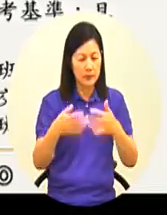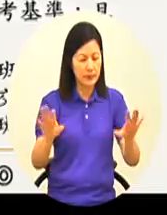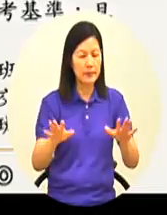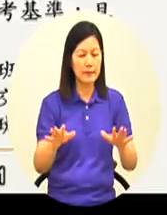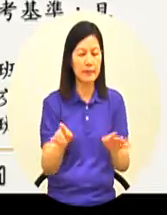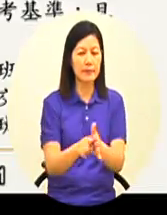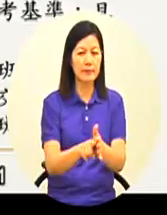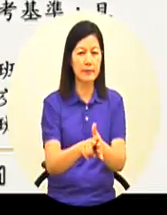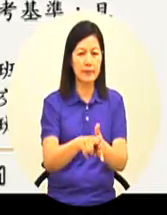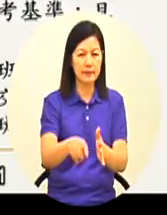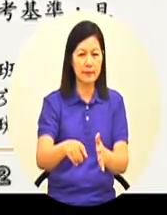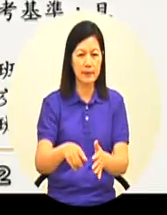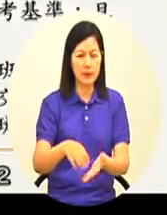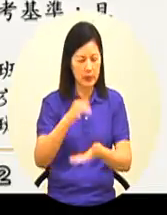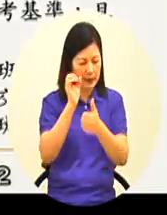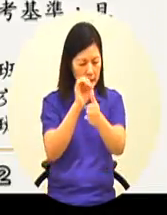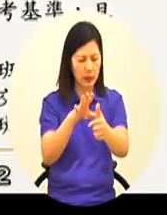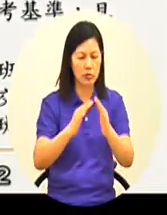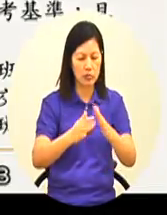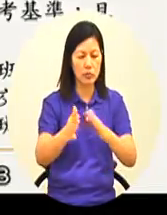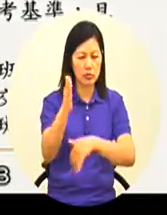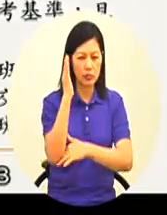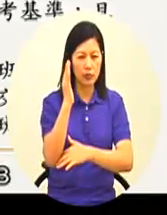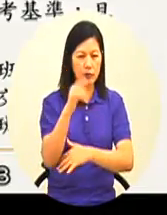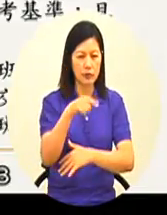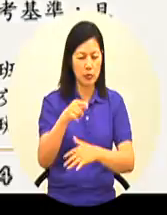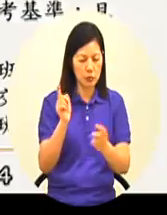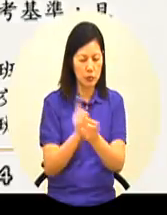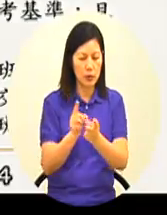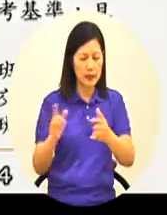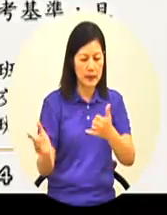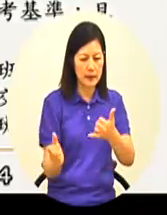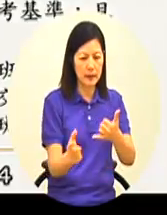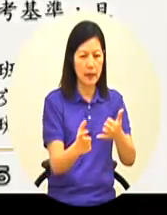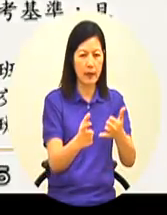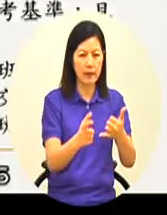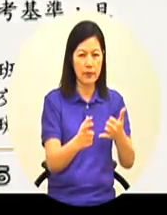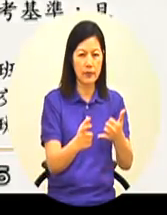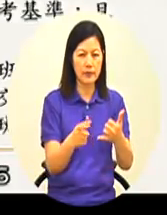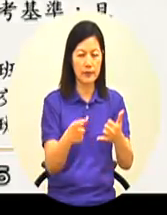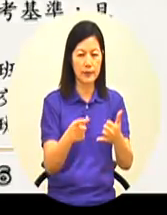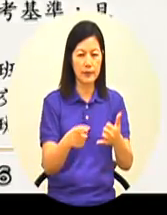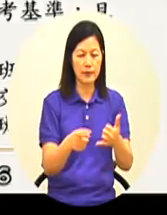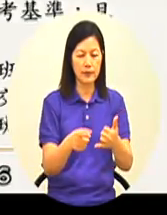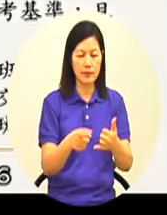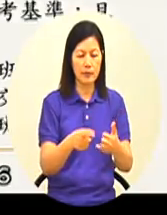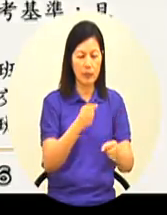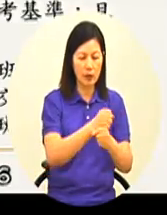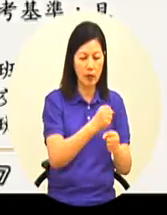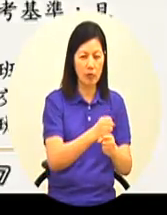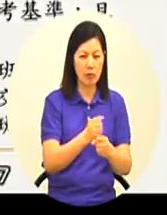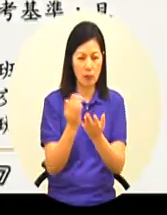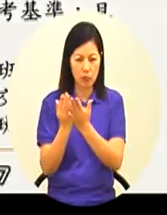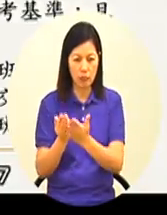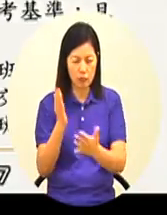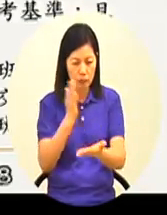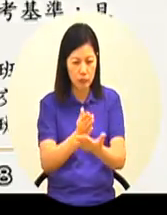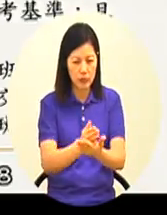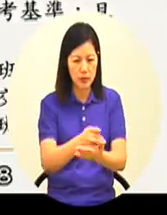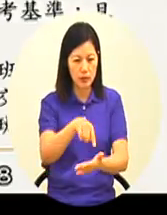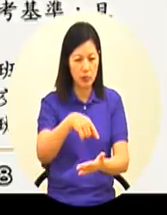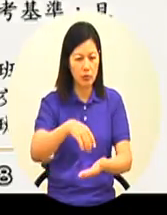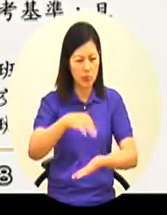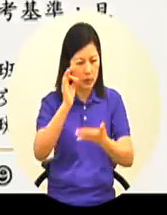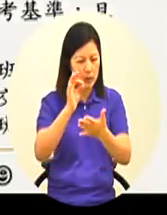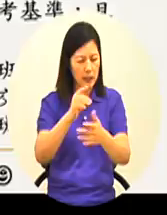们市府单位、对于这样的一个台风灾的这个停班停课呢，我们是建议以